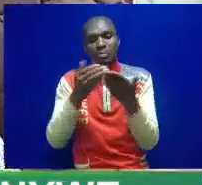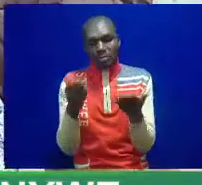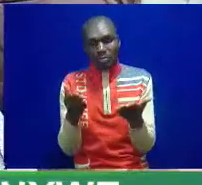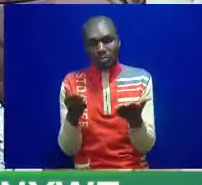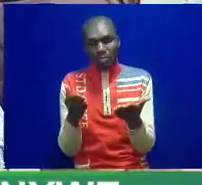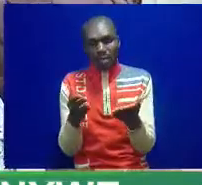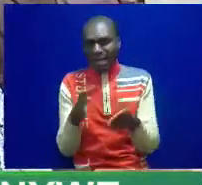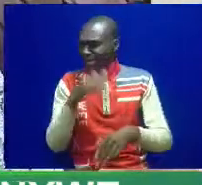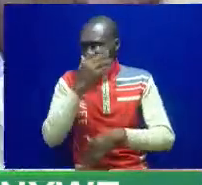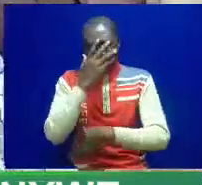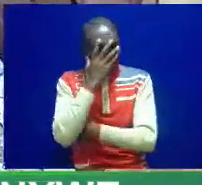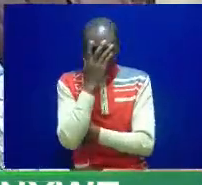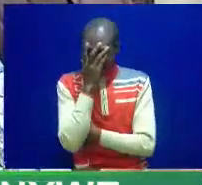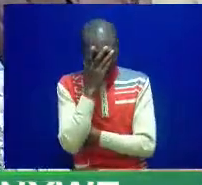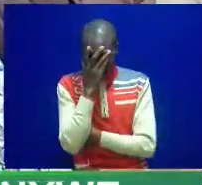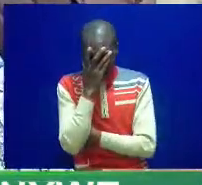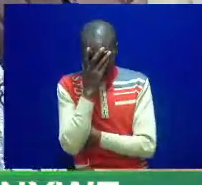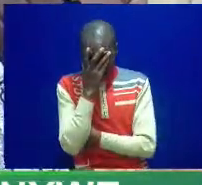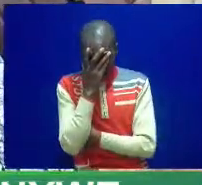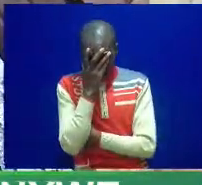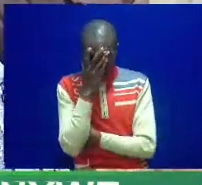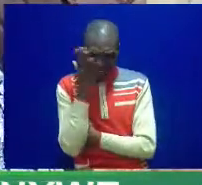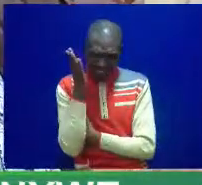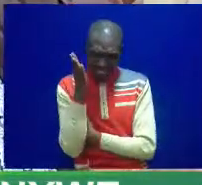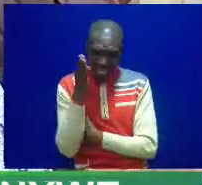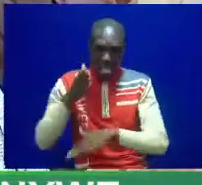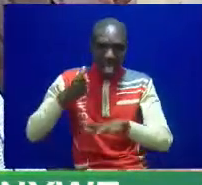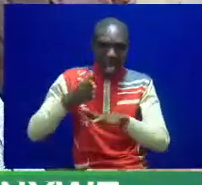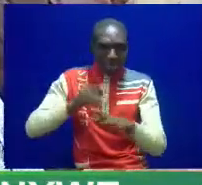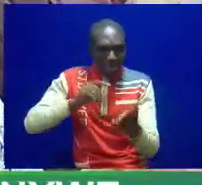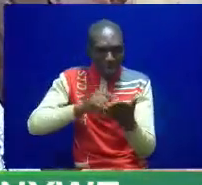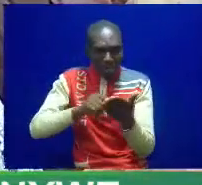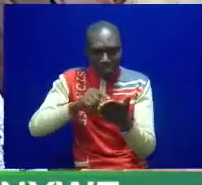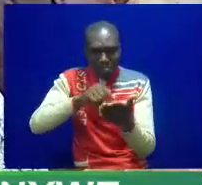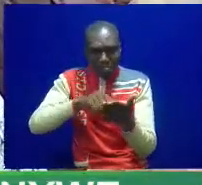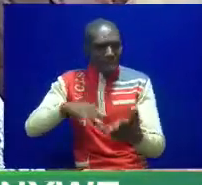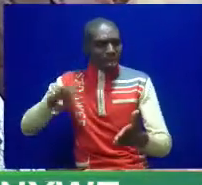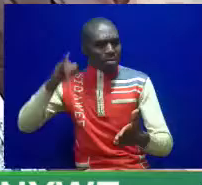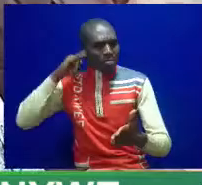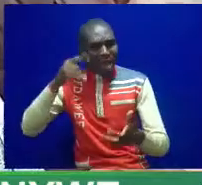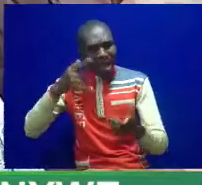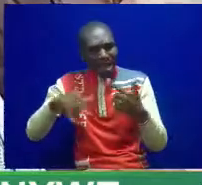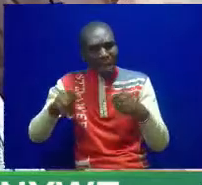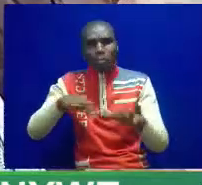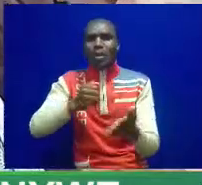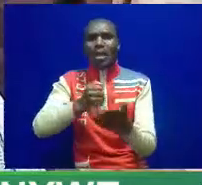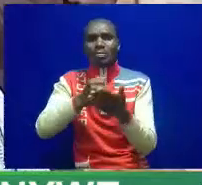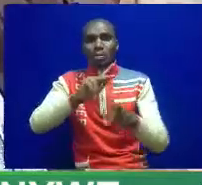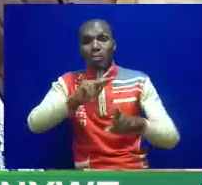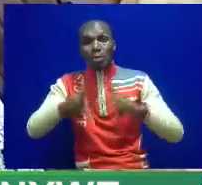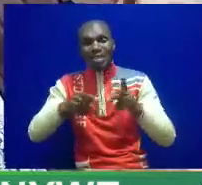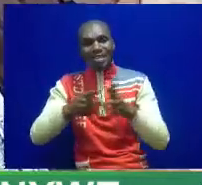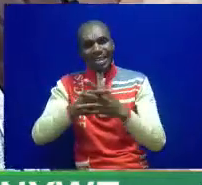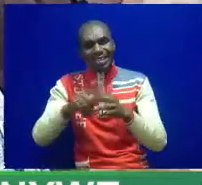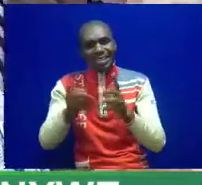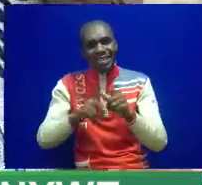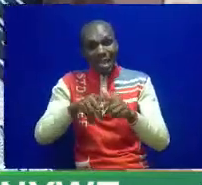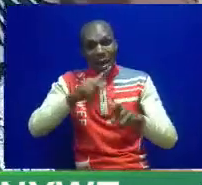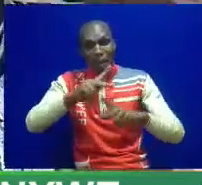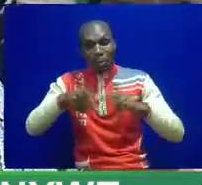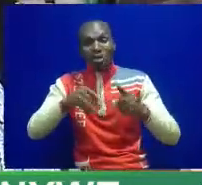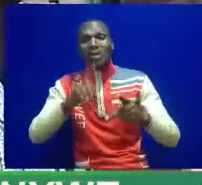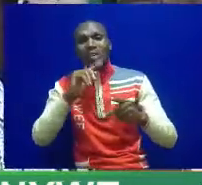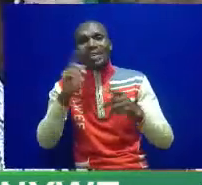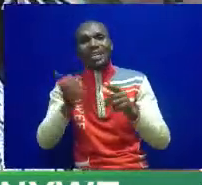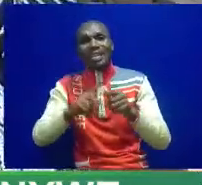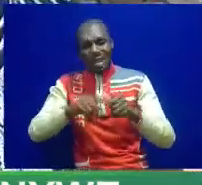Robo sokuwa wanenga kato angwa kiraba anto kisiminga nchumoto konya tuchake prosesi. Abande bata mtuko chumaiga. Onde prosesi nkwere kari